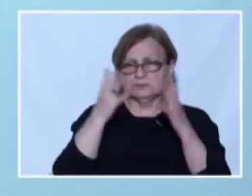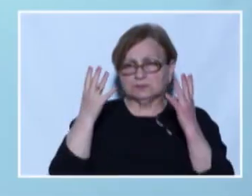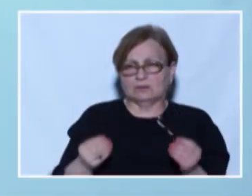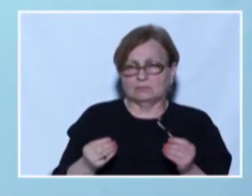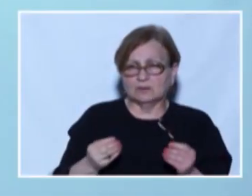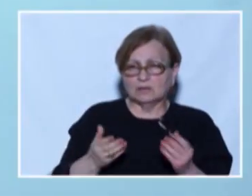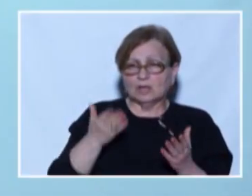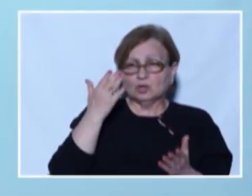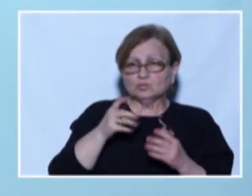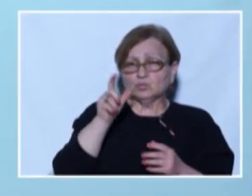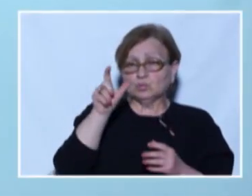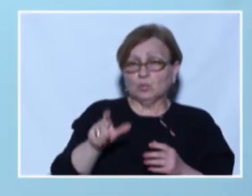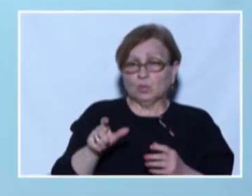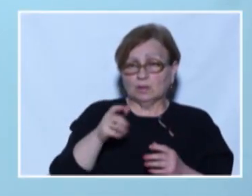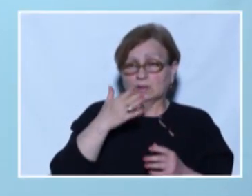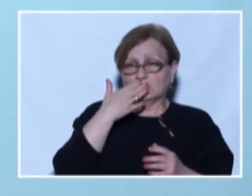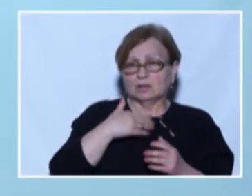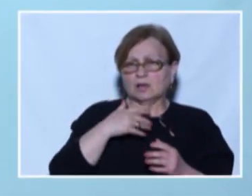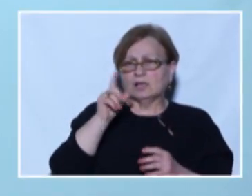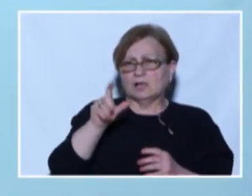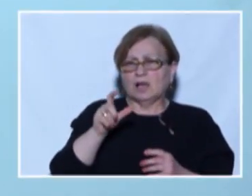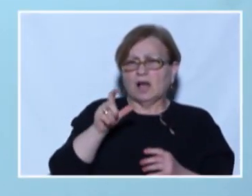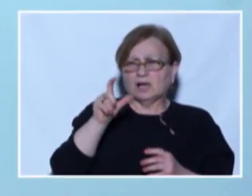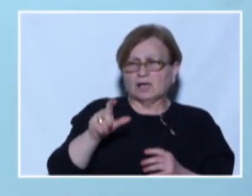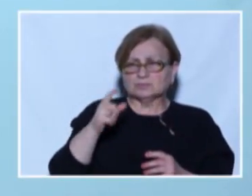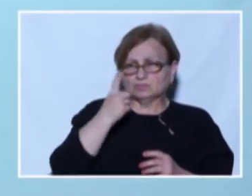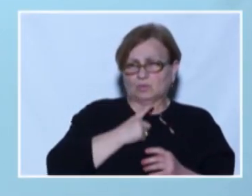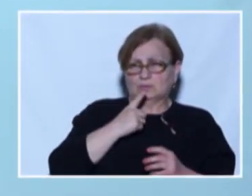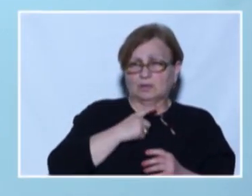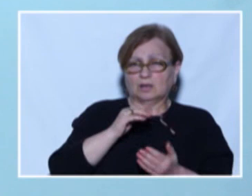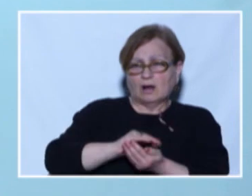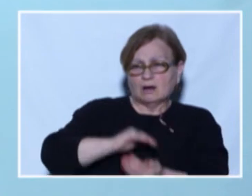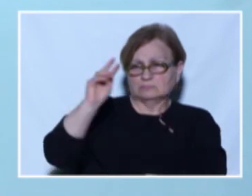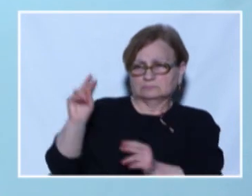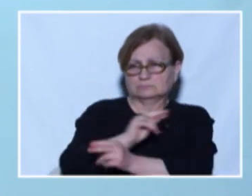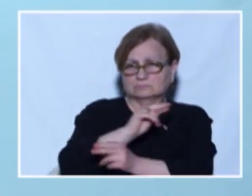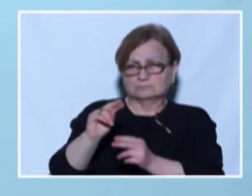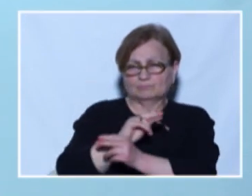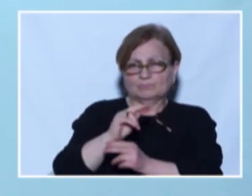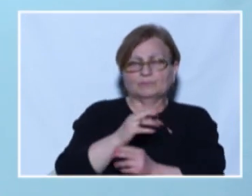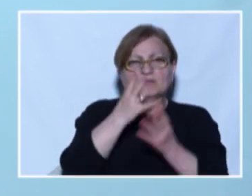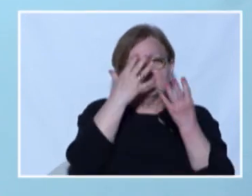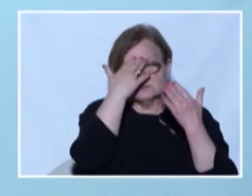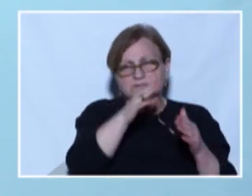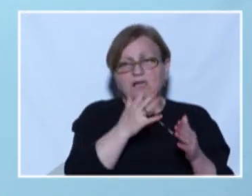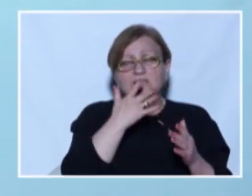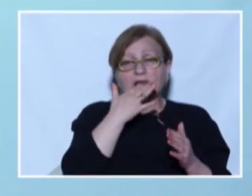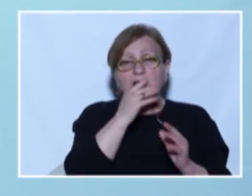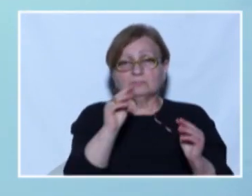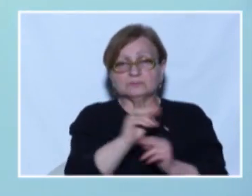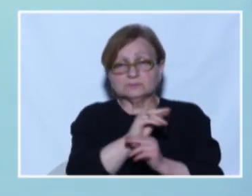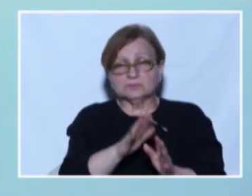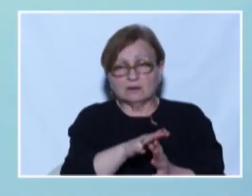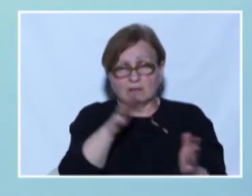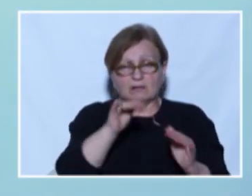ერის განვითარებისათვის საჭირო კერძო ადამიანთა აღზრდა, აგრეთვე ცალკე ერების აღზრდა საჭირო,